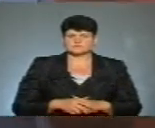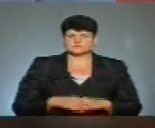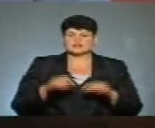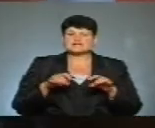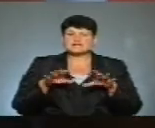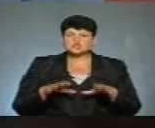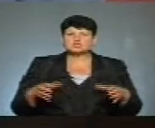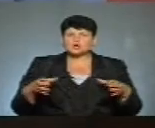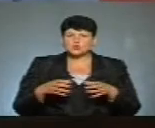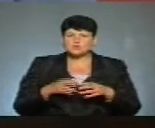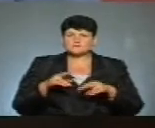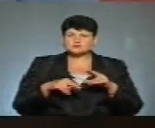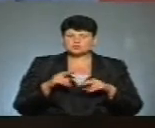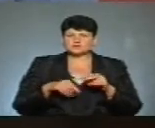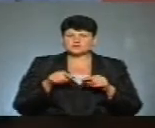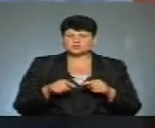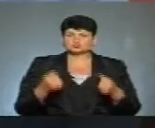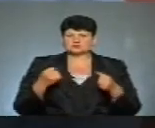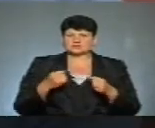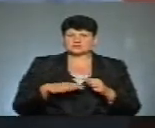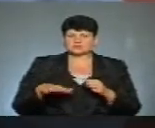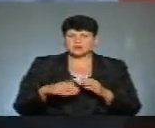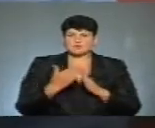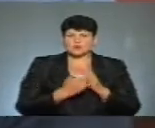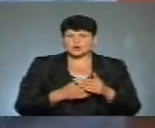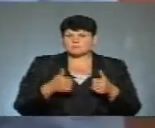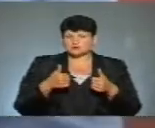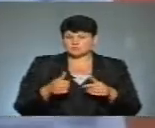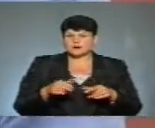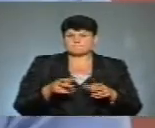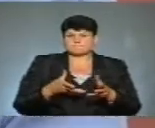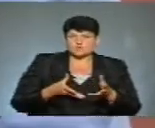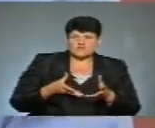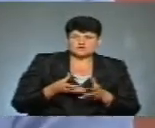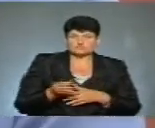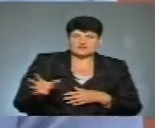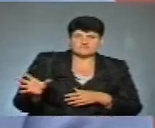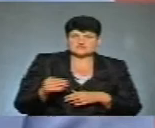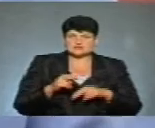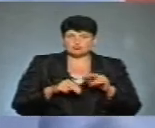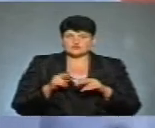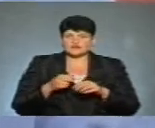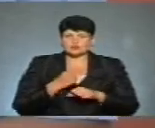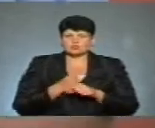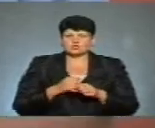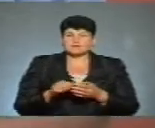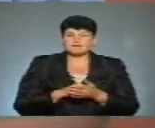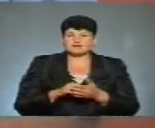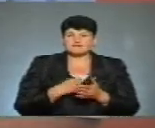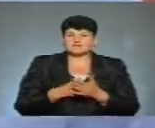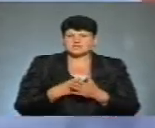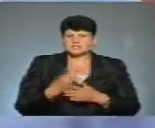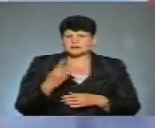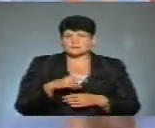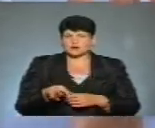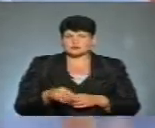Рішення громади збудувати тут цей спортивний майданчик. Програма «Добре» профінансувала всі будівельні роботи і матеріали вартістю 3